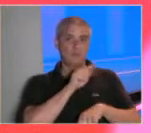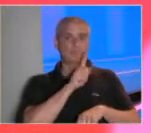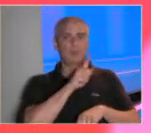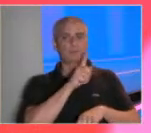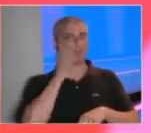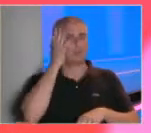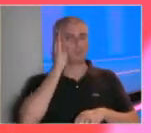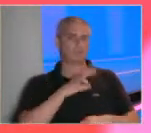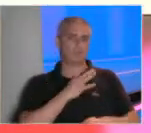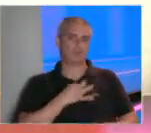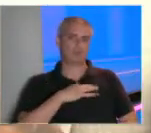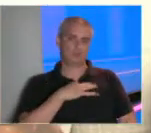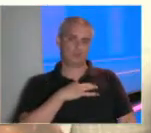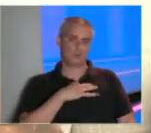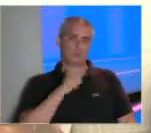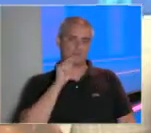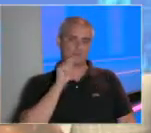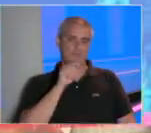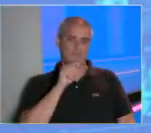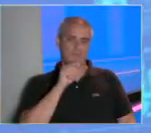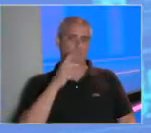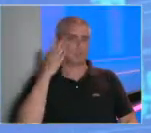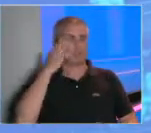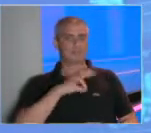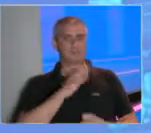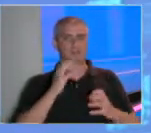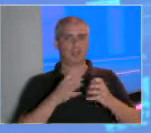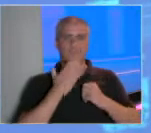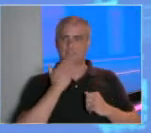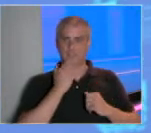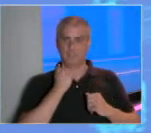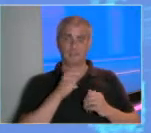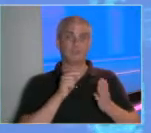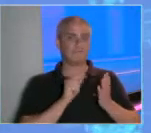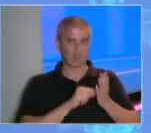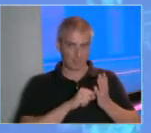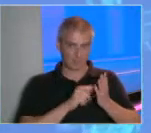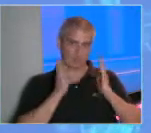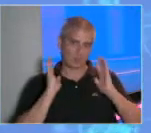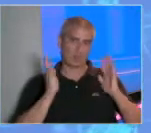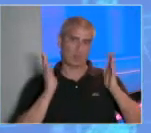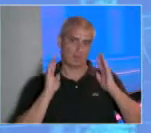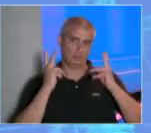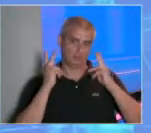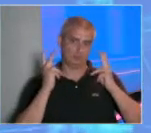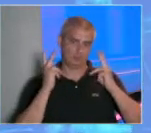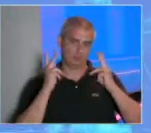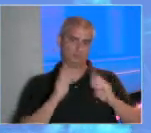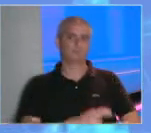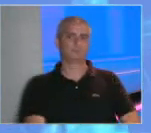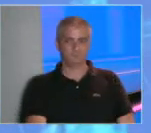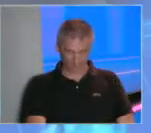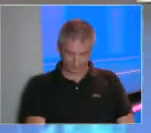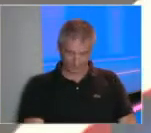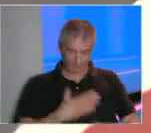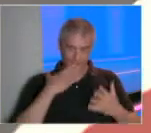עתיד מערכת הבריאות שלנו. בהחלט. והם עתיד בריאותה של החברה הישראלית. ולכן זה כל כך, כל כך משמעותי וחשוב. אוקיי,